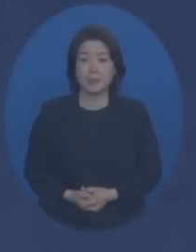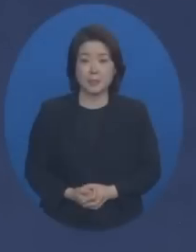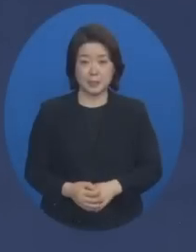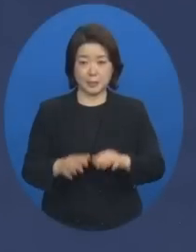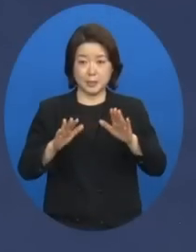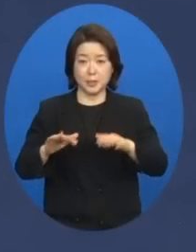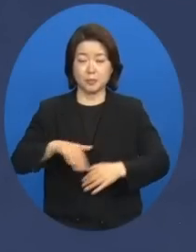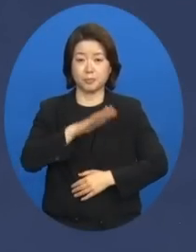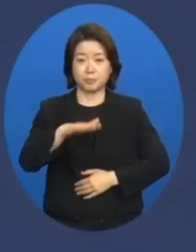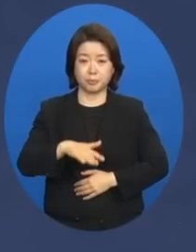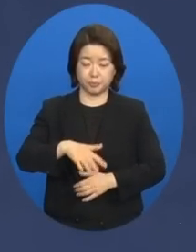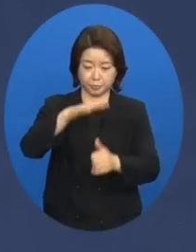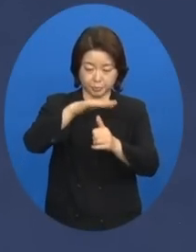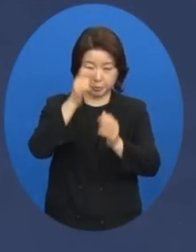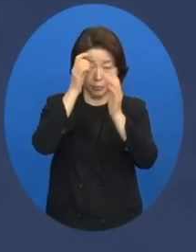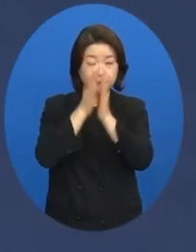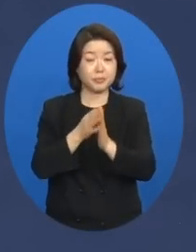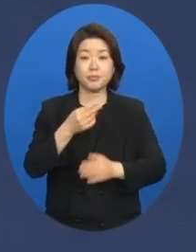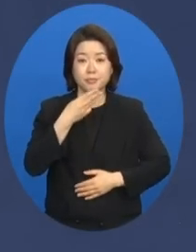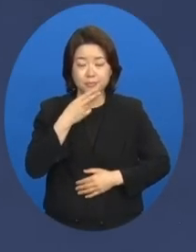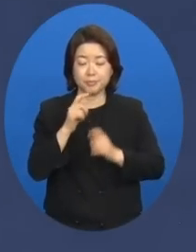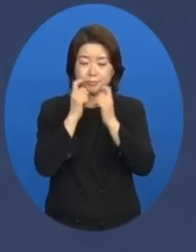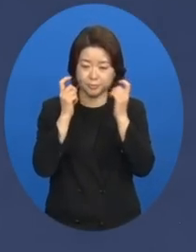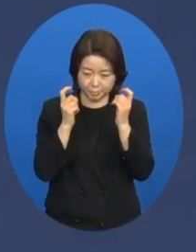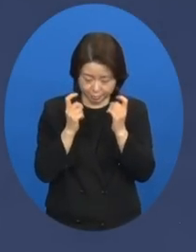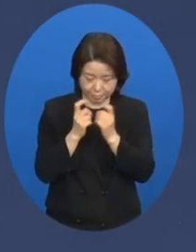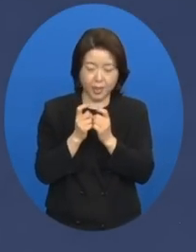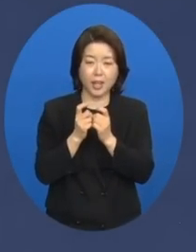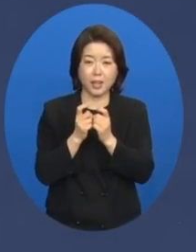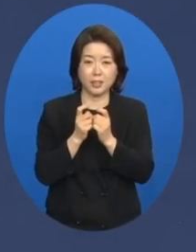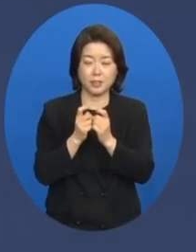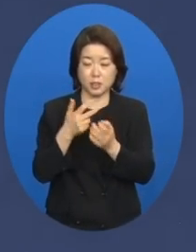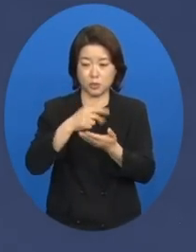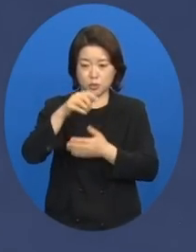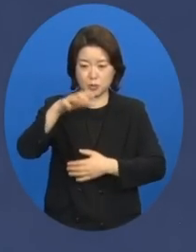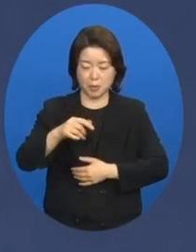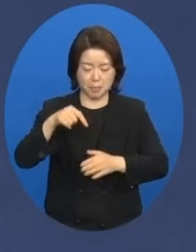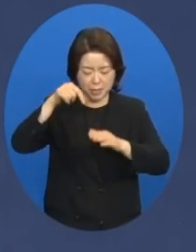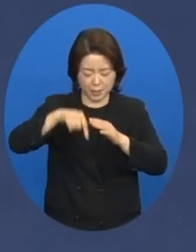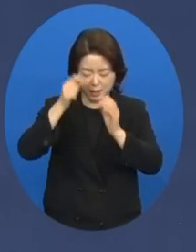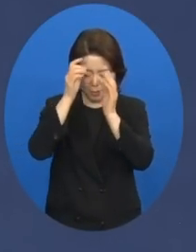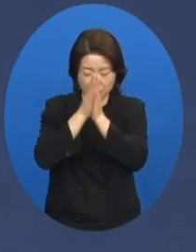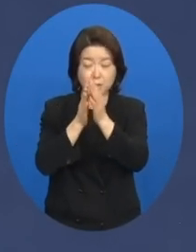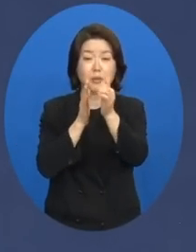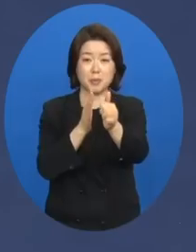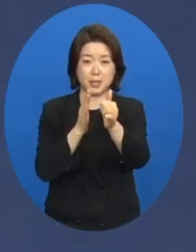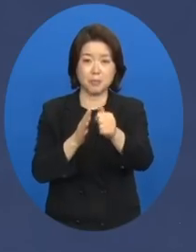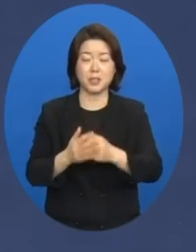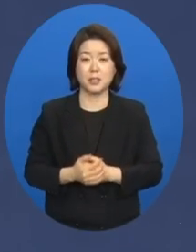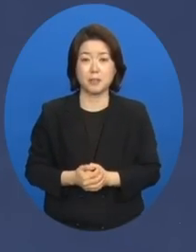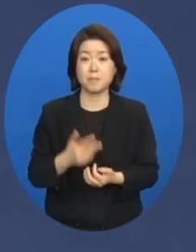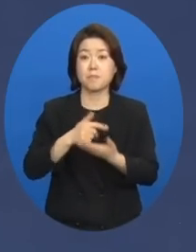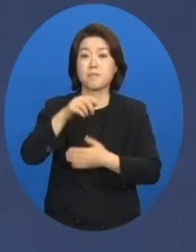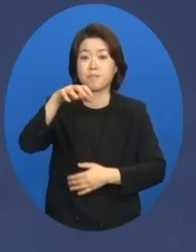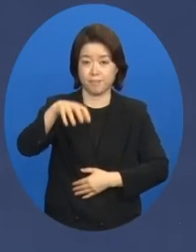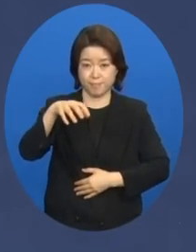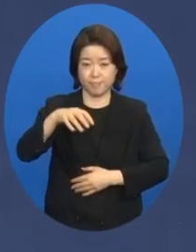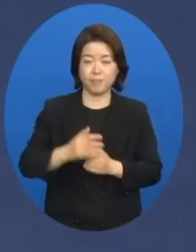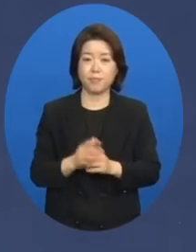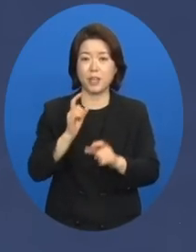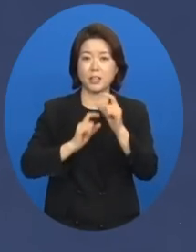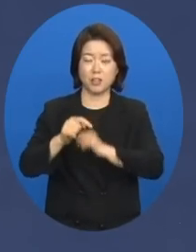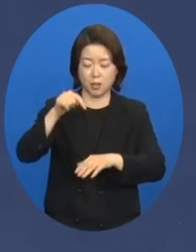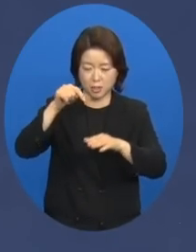여러분도 우리가 안수기도는 없이 개인적으로 주님 앞에 깊이 나아가 기도하는 시간 갖도록 하겠습니다. 주님 앞에 더